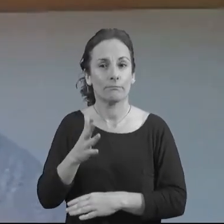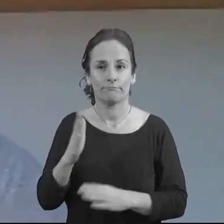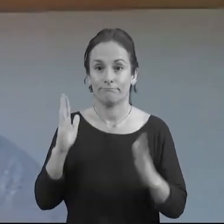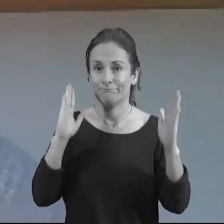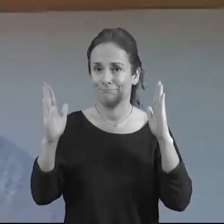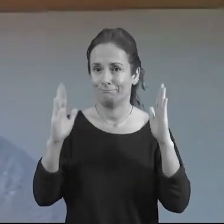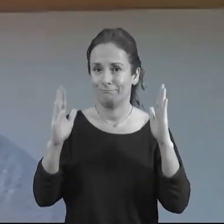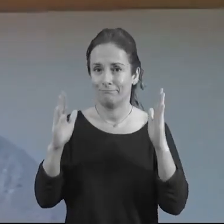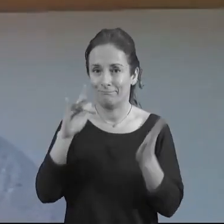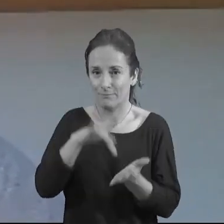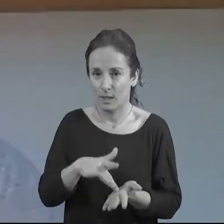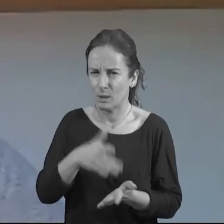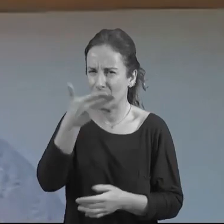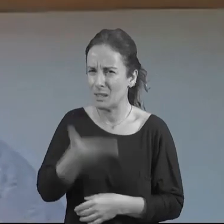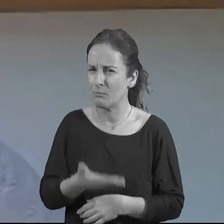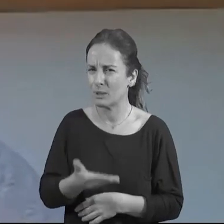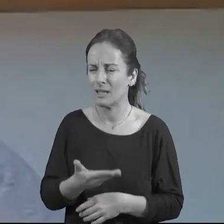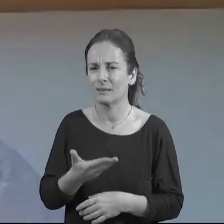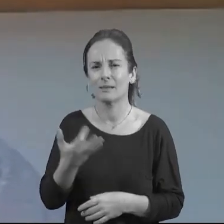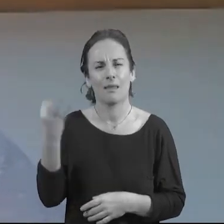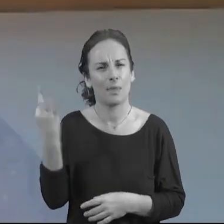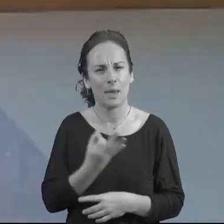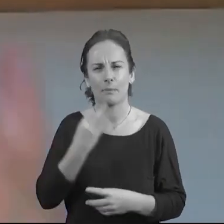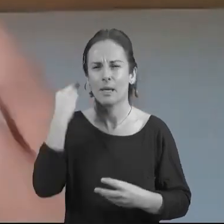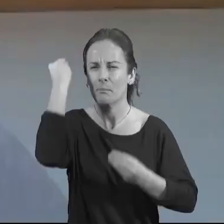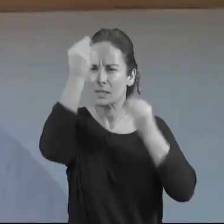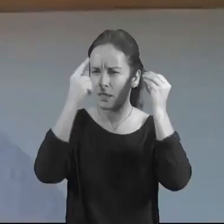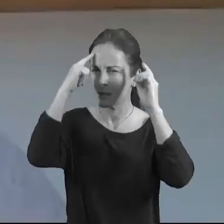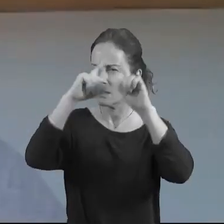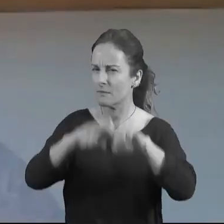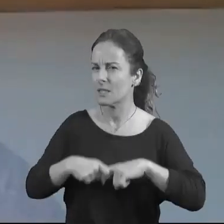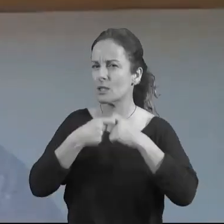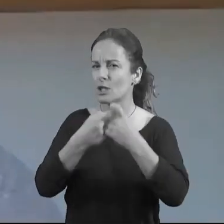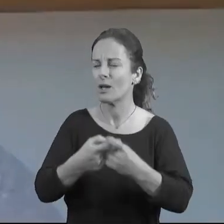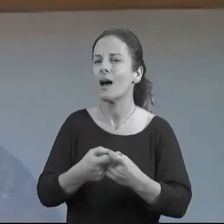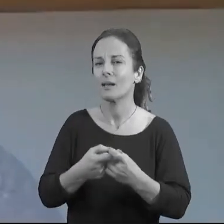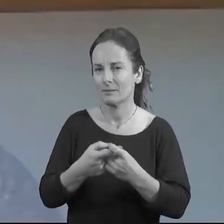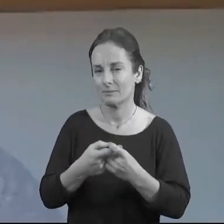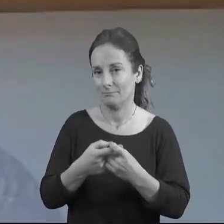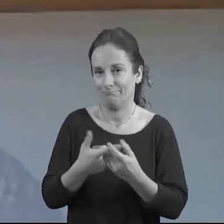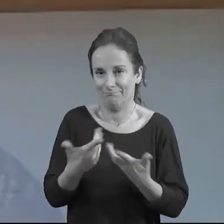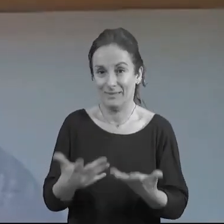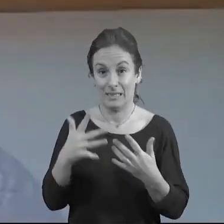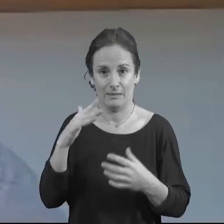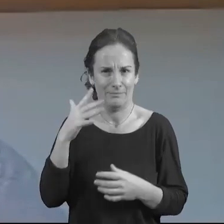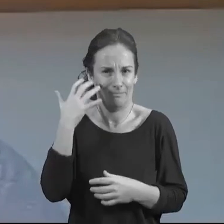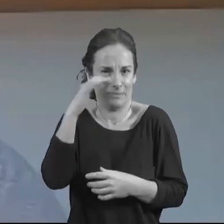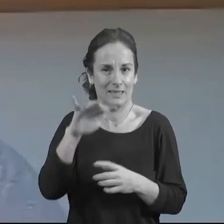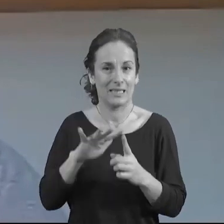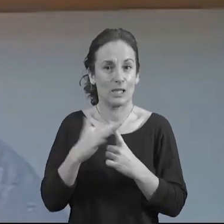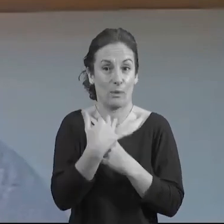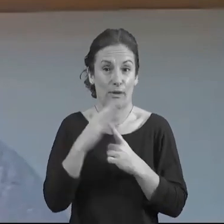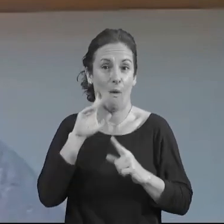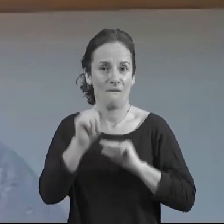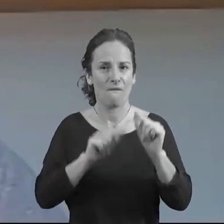de reflexionar damunt de la realitat tan estranya que estan vivint amb aquesta pandèmia. No